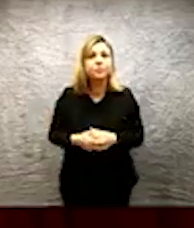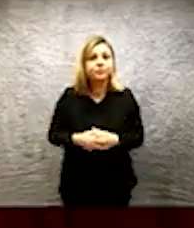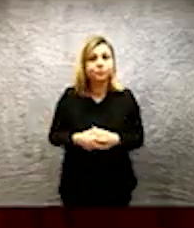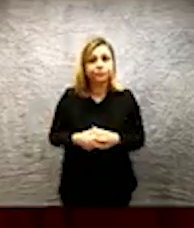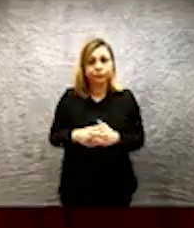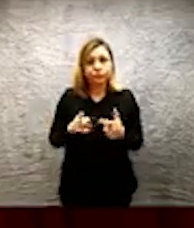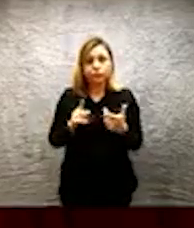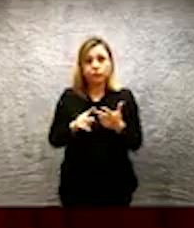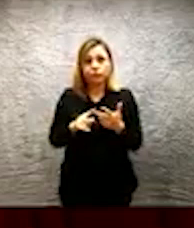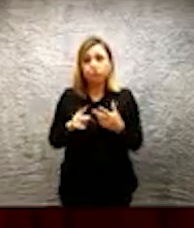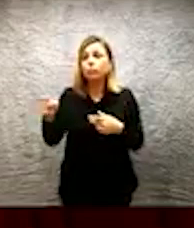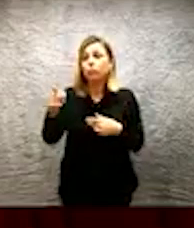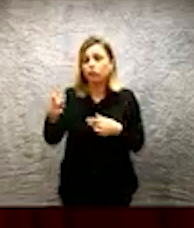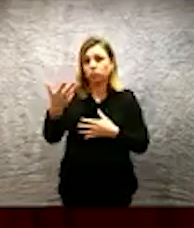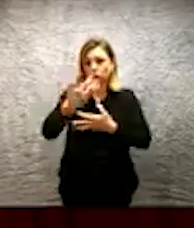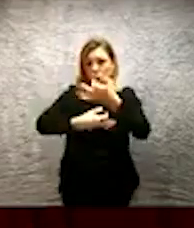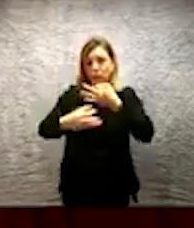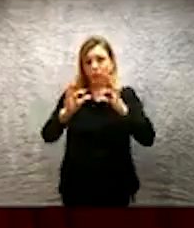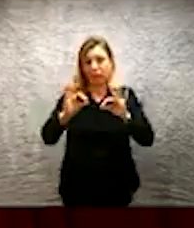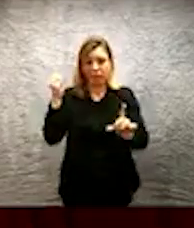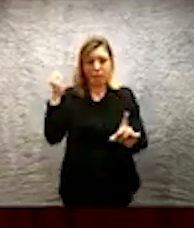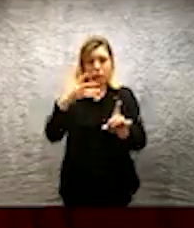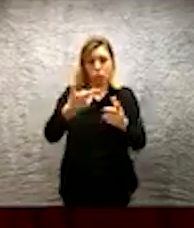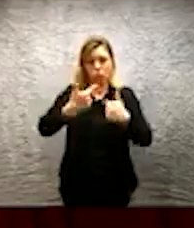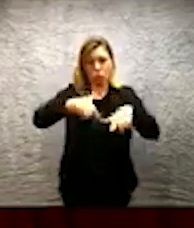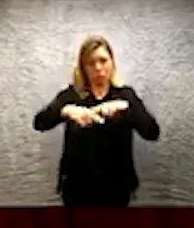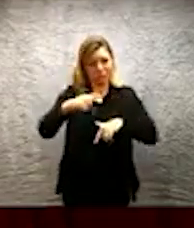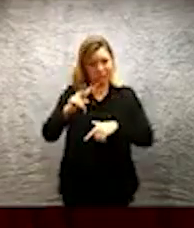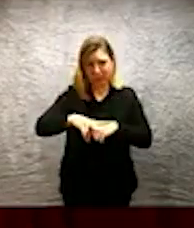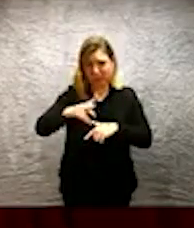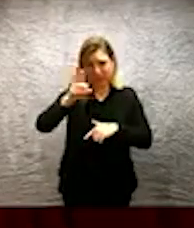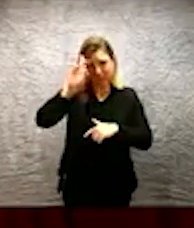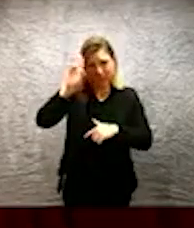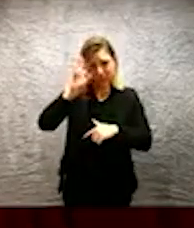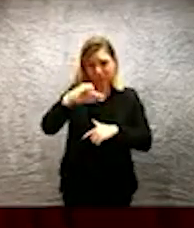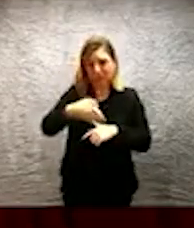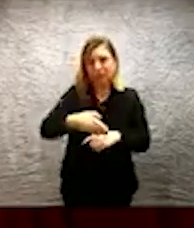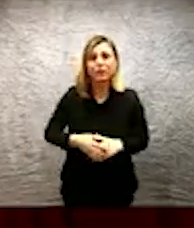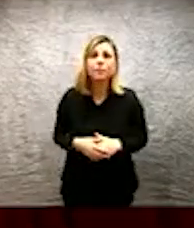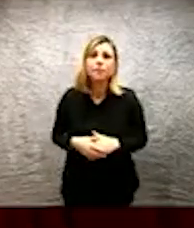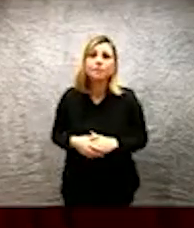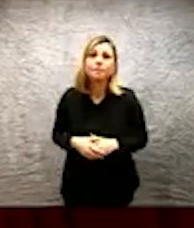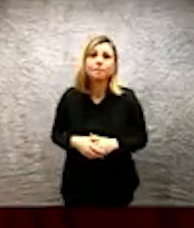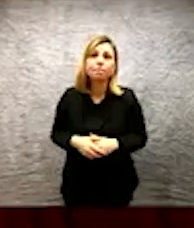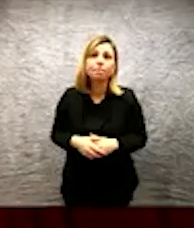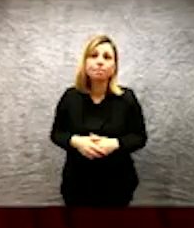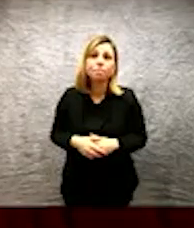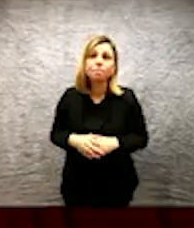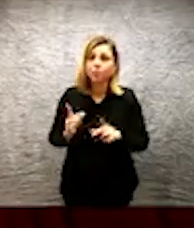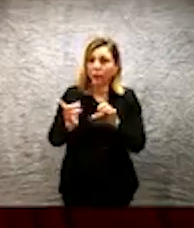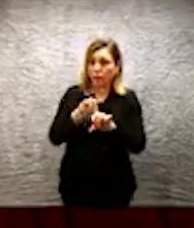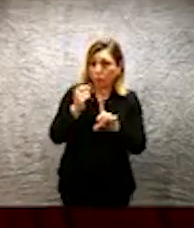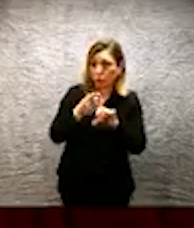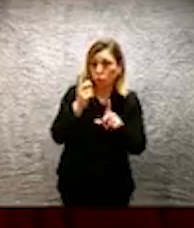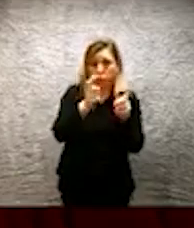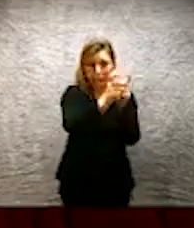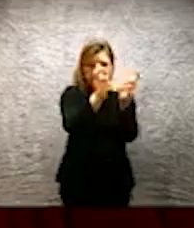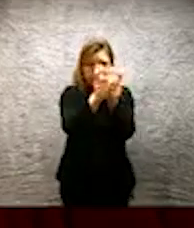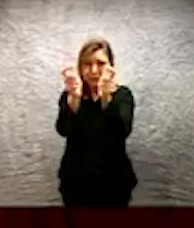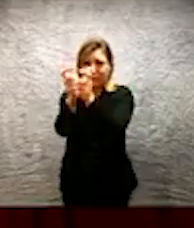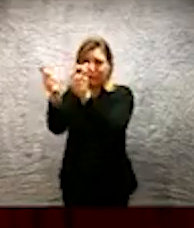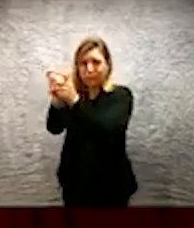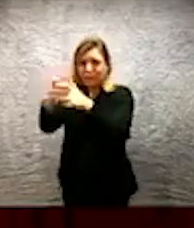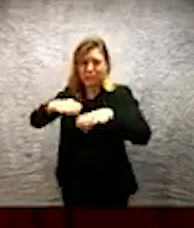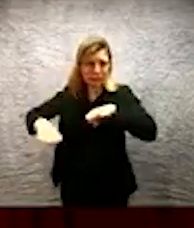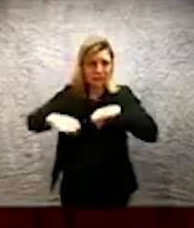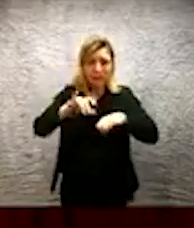locale, ça, c'est tout à fait vrai. Il faut aussi que, c'est ce que je disais au niveau d'investir les acteurs institutionnels et tous les acteurs qui sont